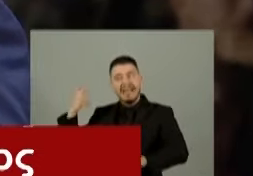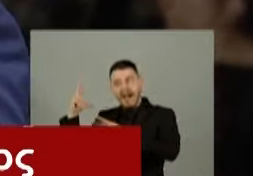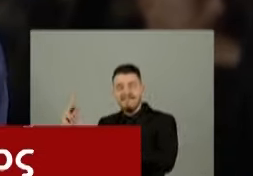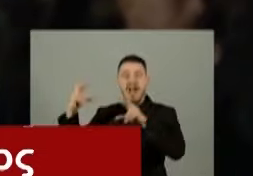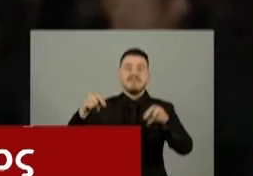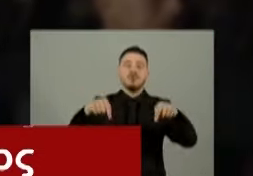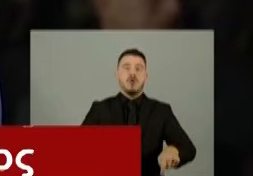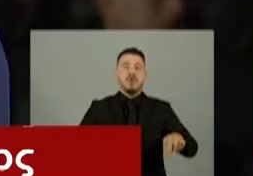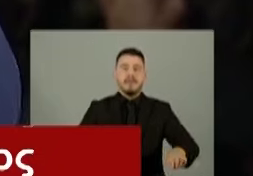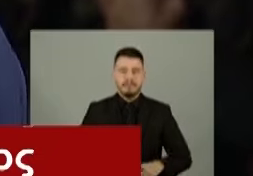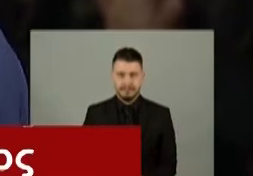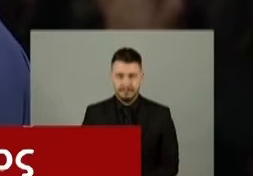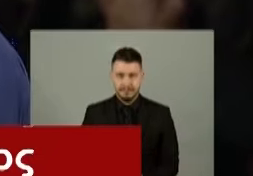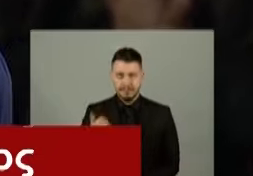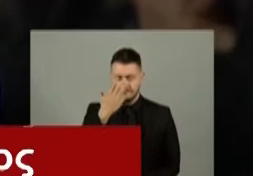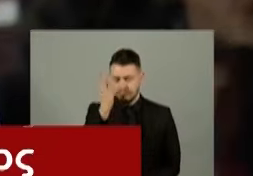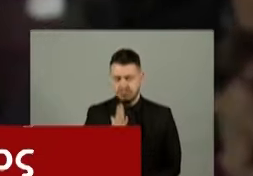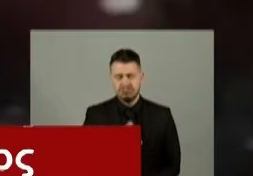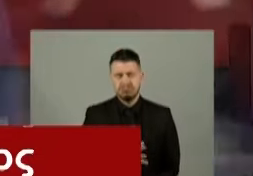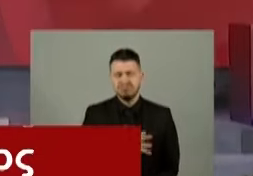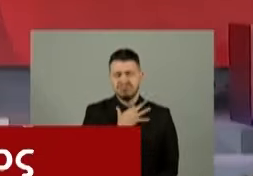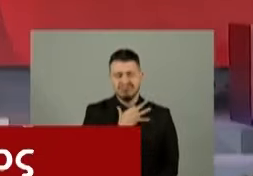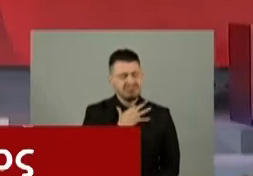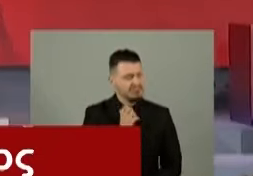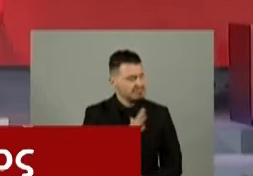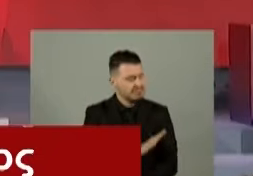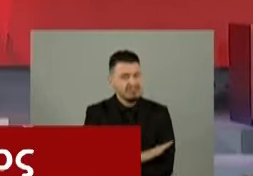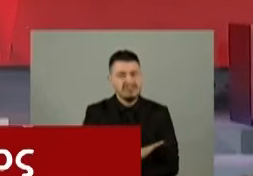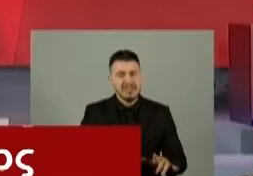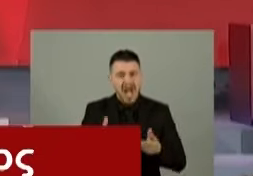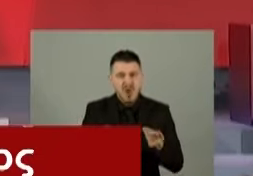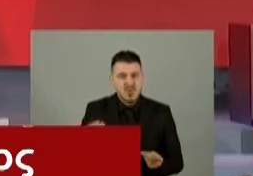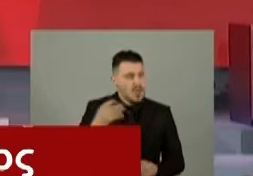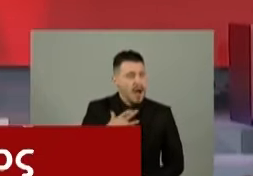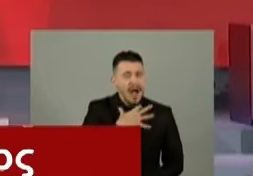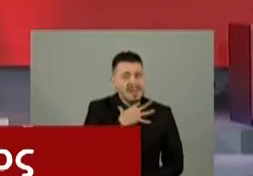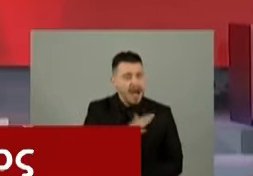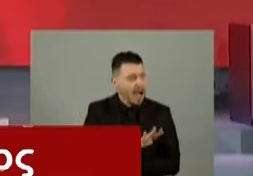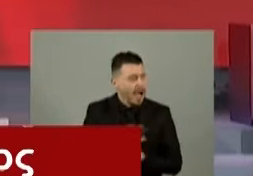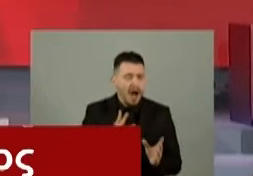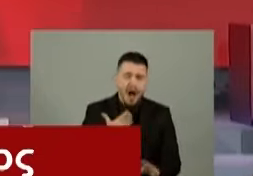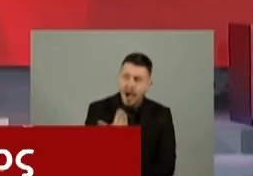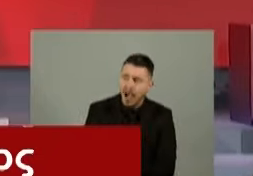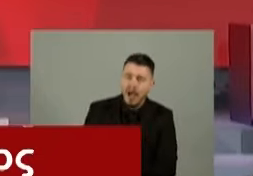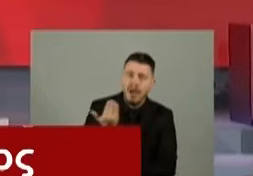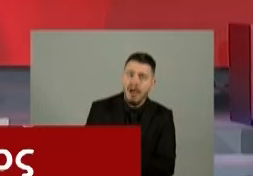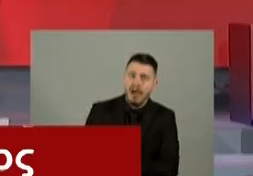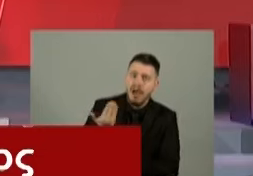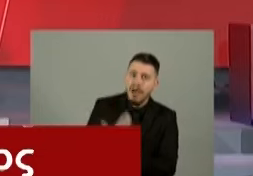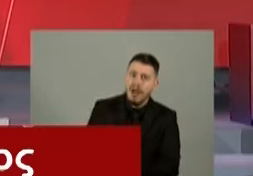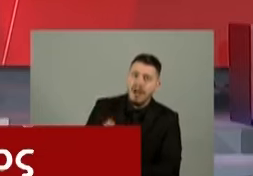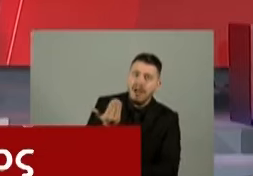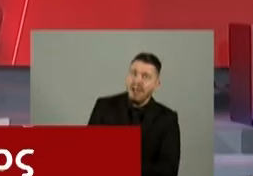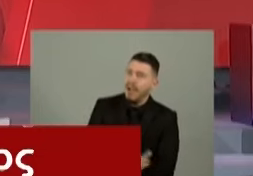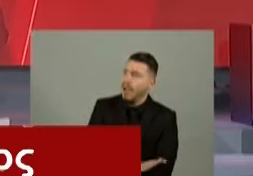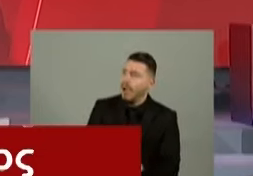Δηλαδή, είτε το πάρει ο Κασελάκης, θα είναι το κόμμα του Κασελάκη και θα υπάρξει νέα διάσπαση, εννοείται, και θα υπάρξουν αλλαγές σαρωτικές.